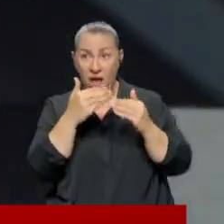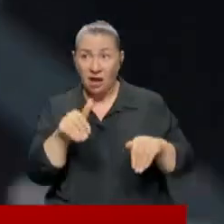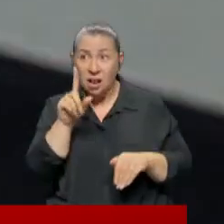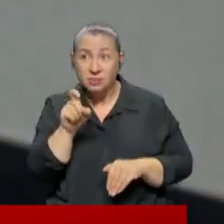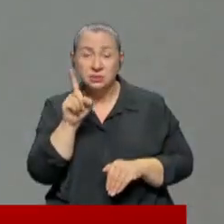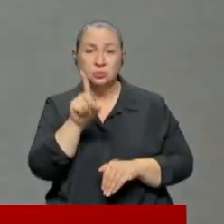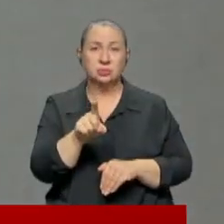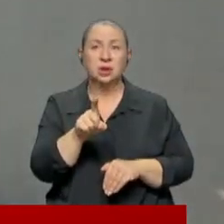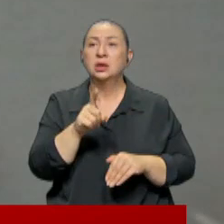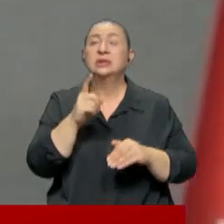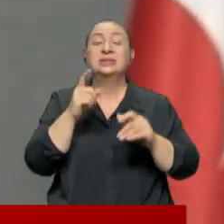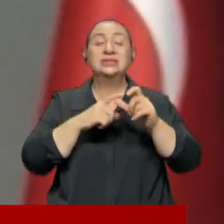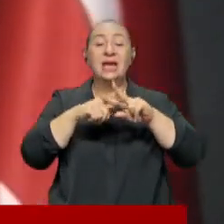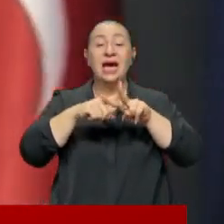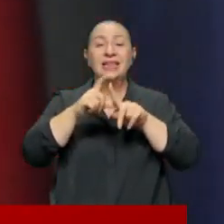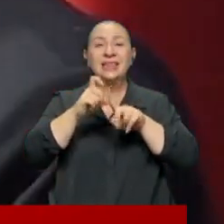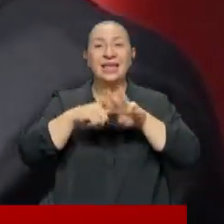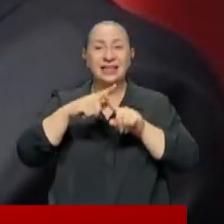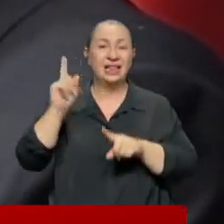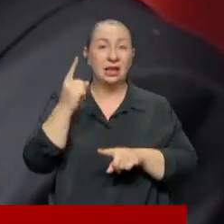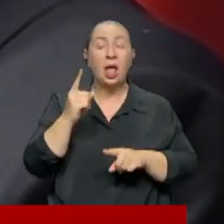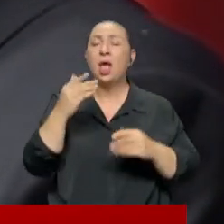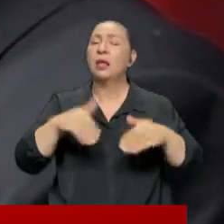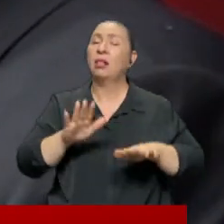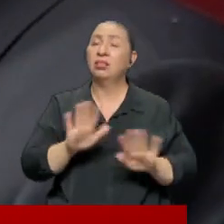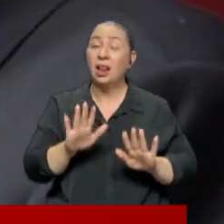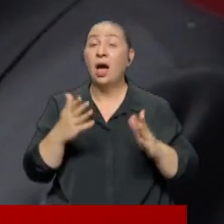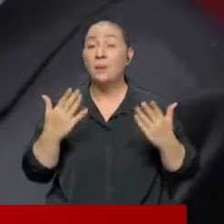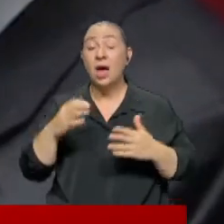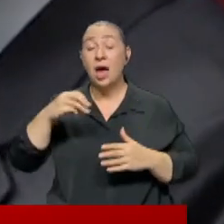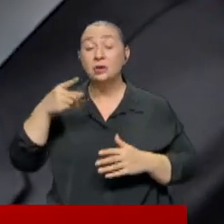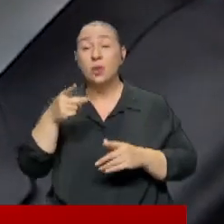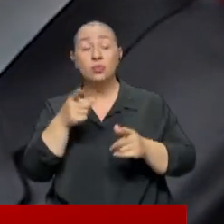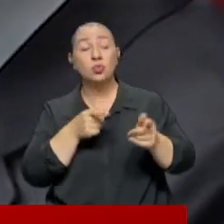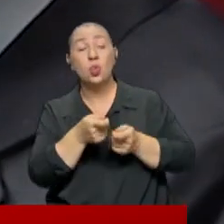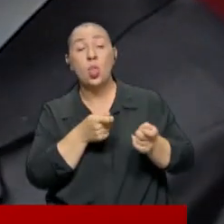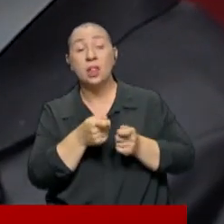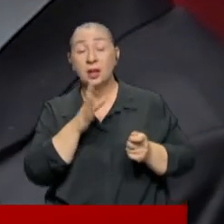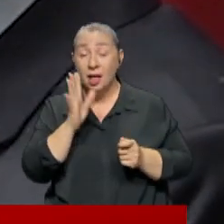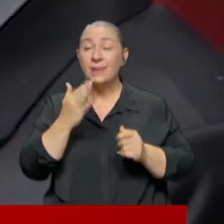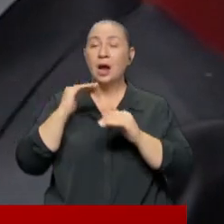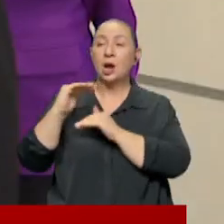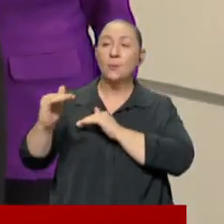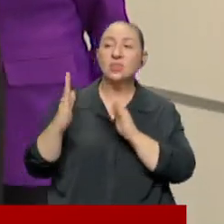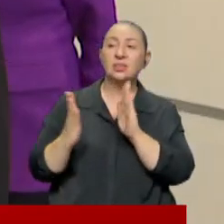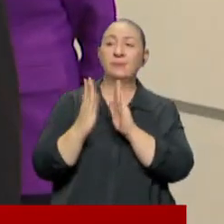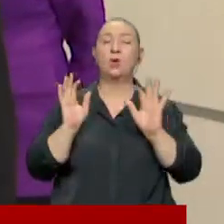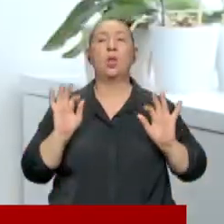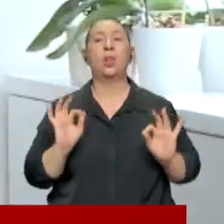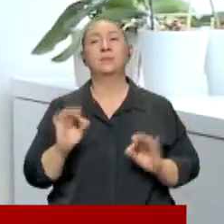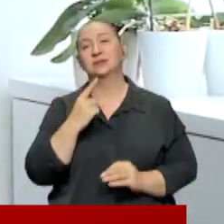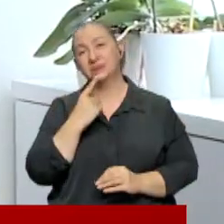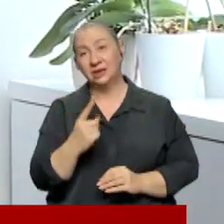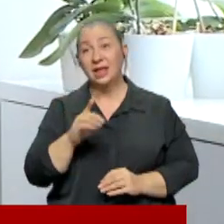mi diye soruldu. Saadet lideri engel değil dedi ama hem Erdoğan bunu kullanır hem de kamuoyu tepkisi önemli yanıtını